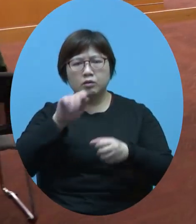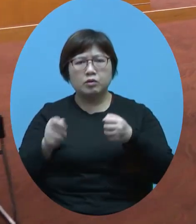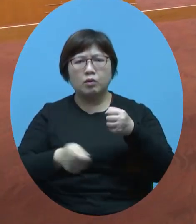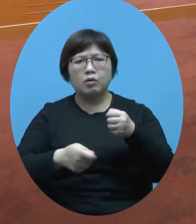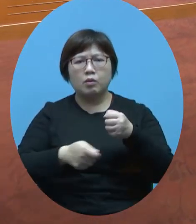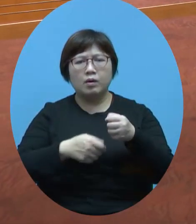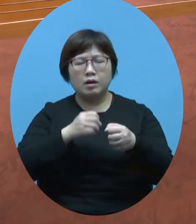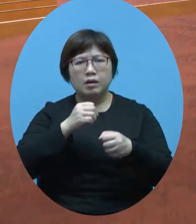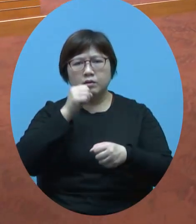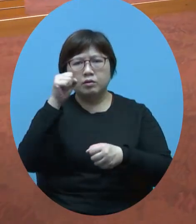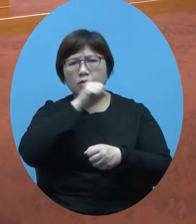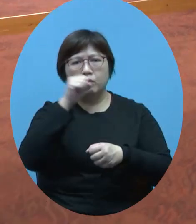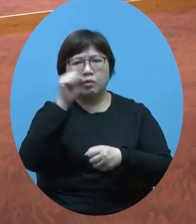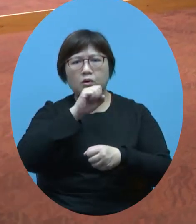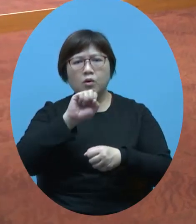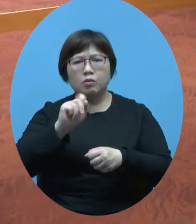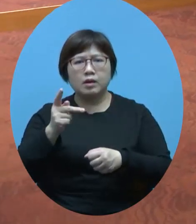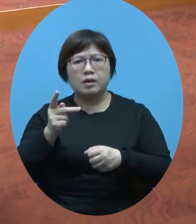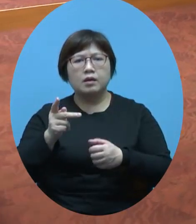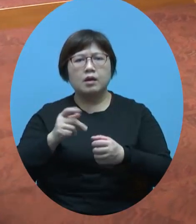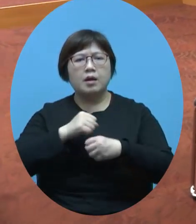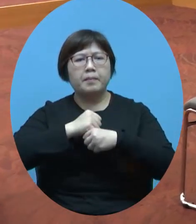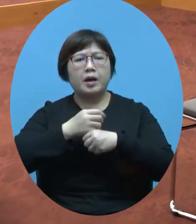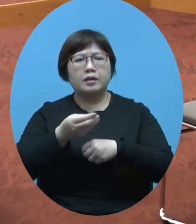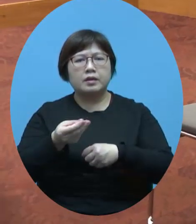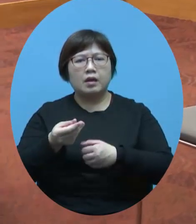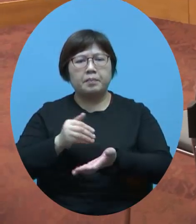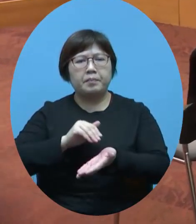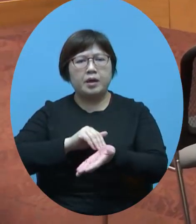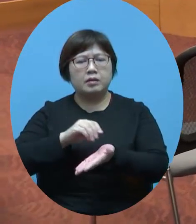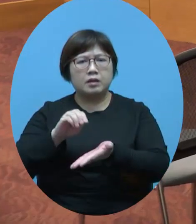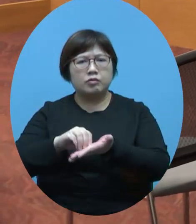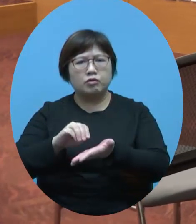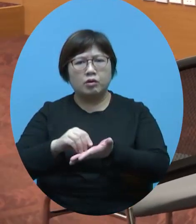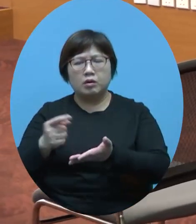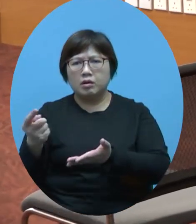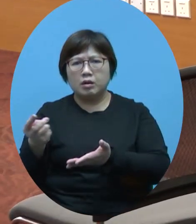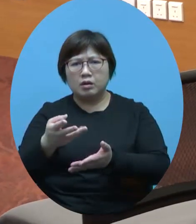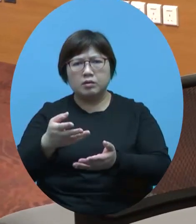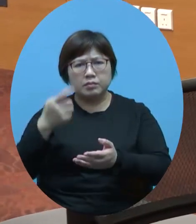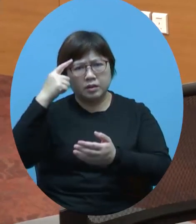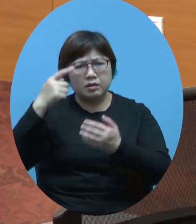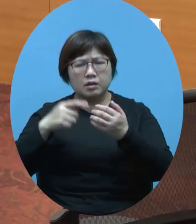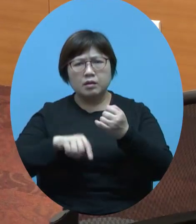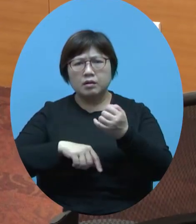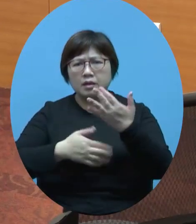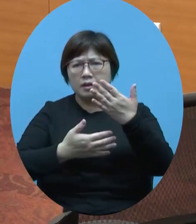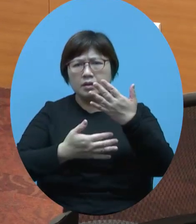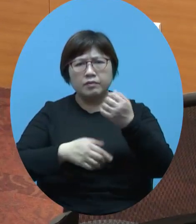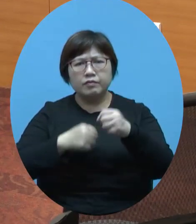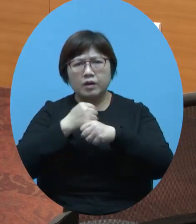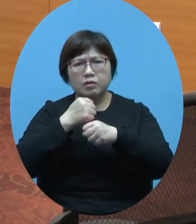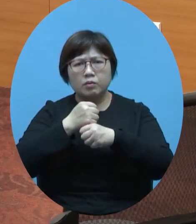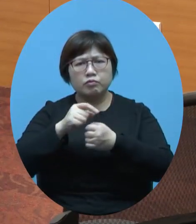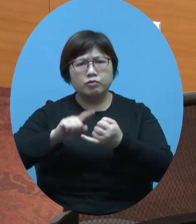OK 群組嗰度啦。咁其實嗰一班馬莎員工確診咗幾個咧？知唔知道佢哋幾時係最後翻工啦？咁同埋暫時有